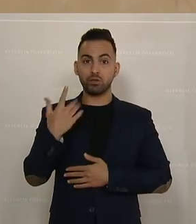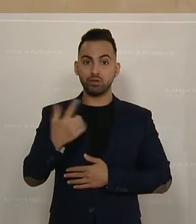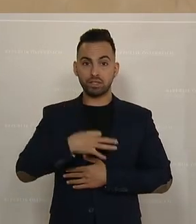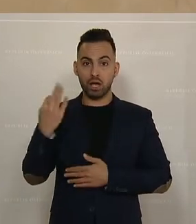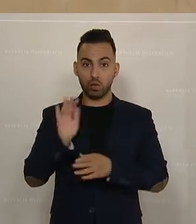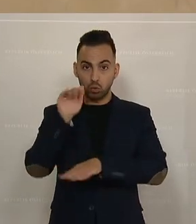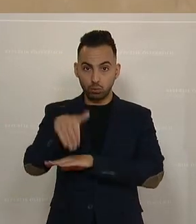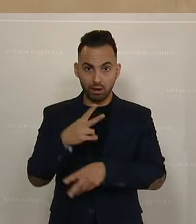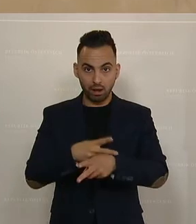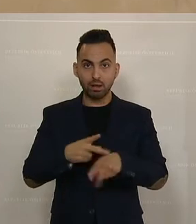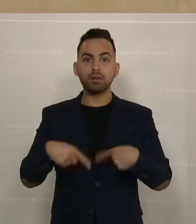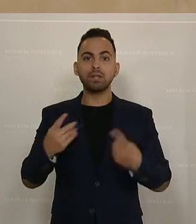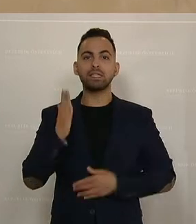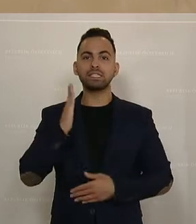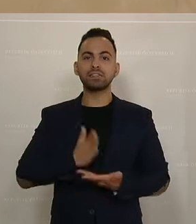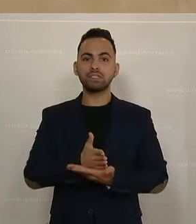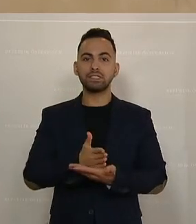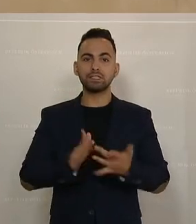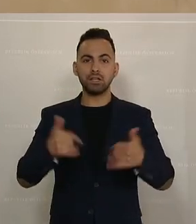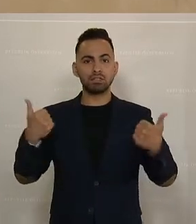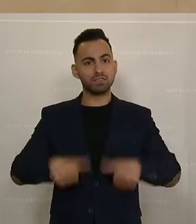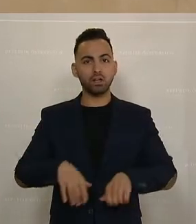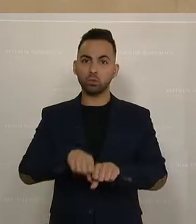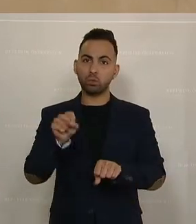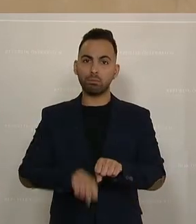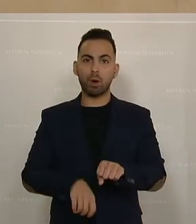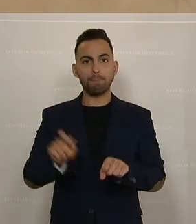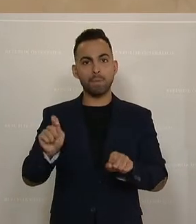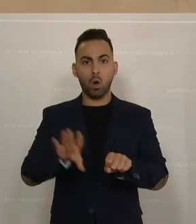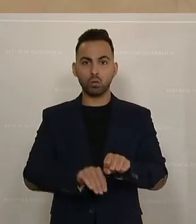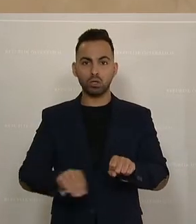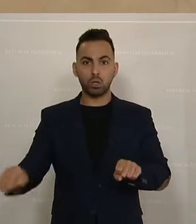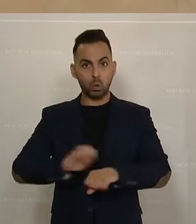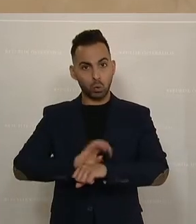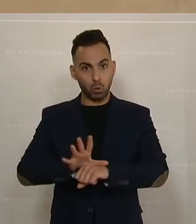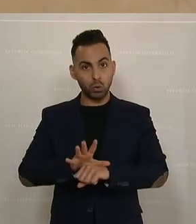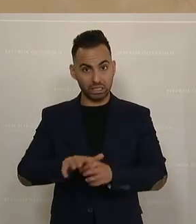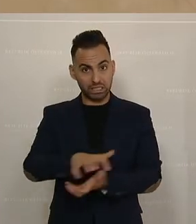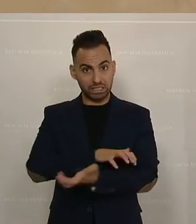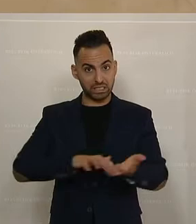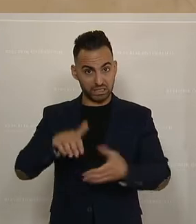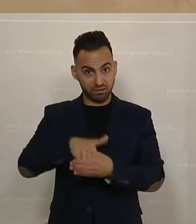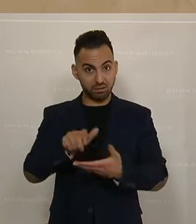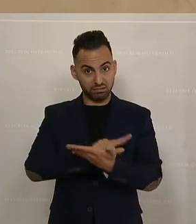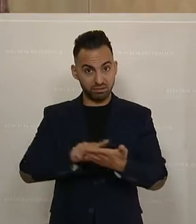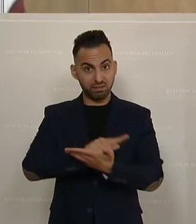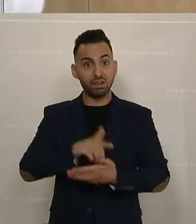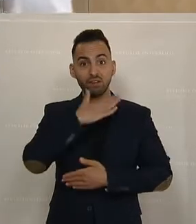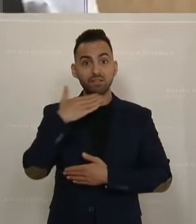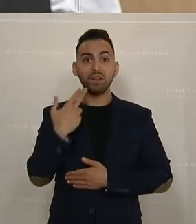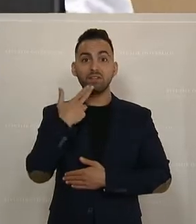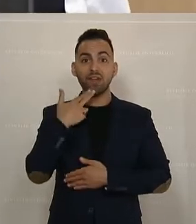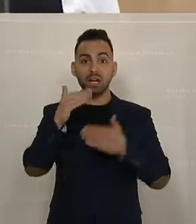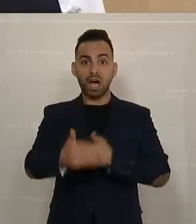krank ist wird der zivildienst zwangsweise unterbrochen hat während der chor ohne größere zu einer krise dazu geführt dass viele die in quarantäne